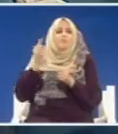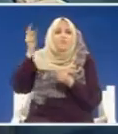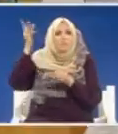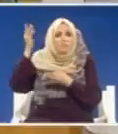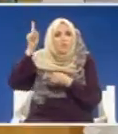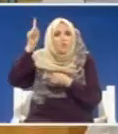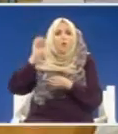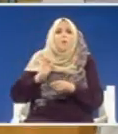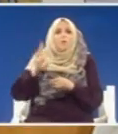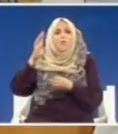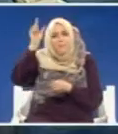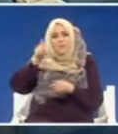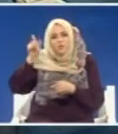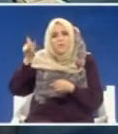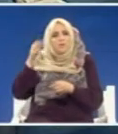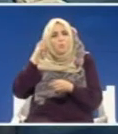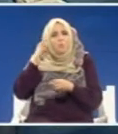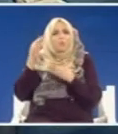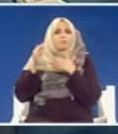طيبا مباركا فيه على هذه الهداية.